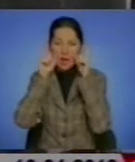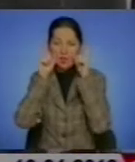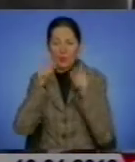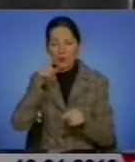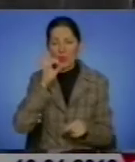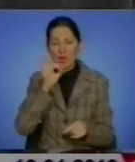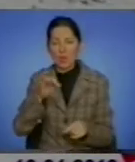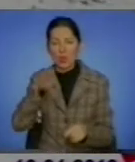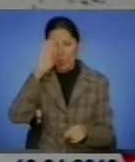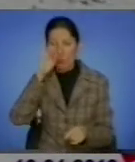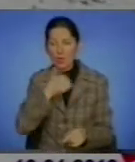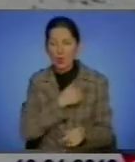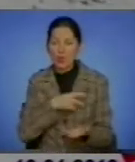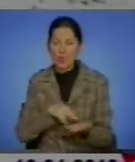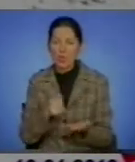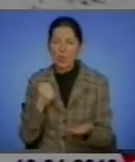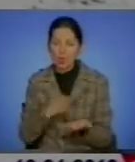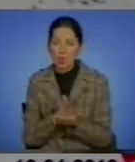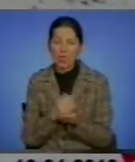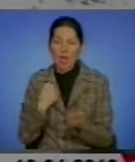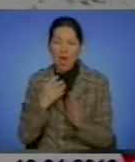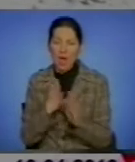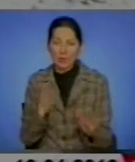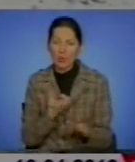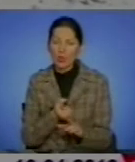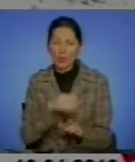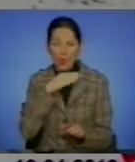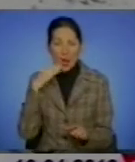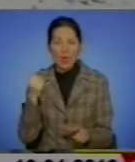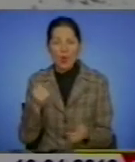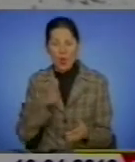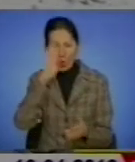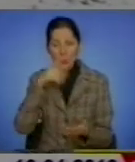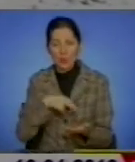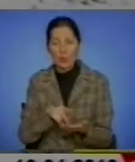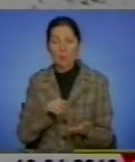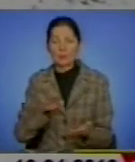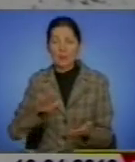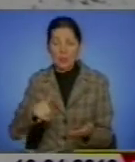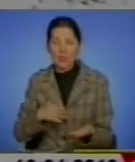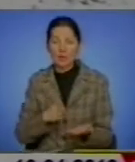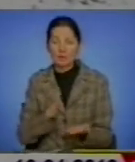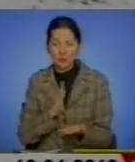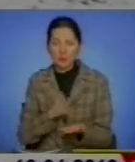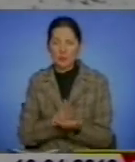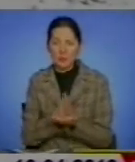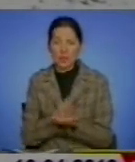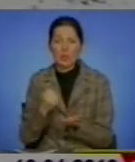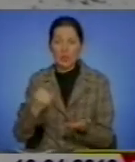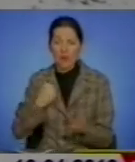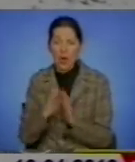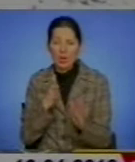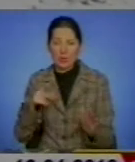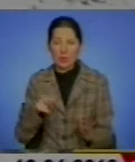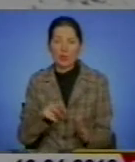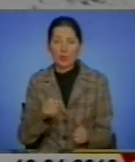те є причини. Дуже багато зараз хлопців йдуть в силові структури після проходження служби в Збройних силах. А так, як ми знаємо, що в